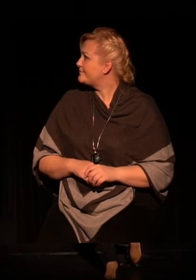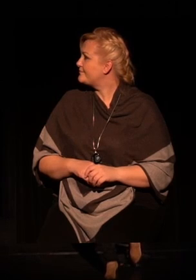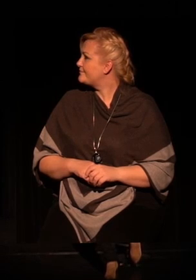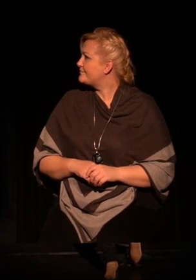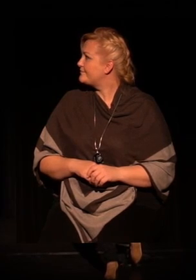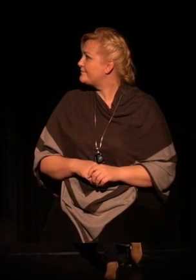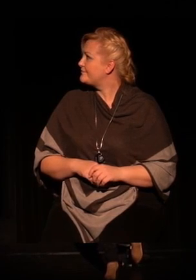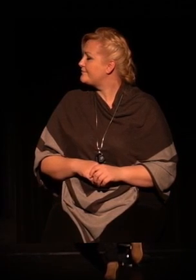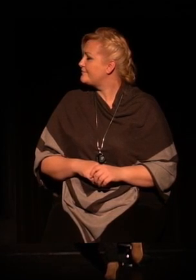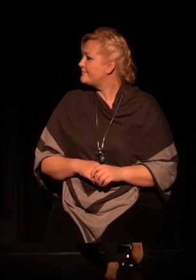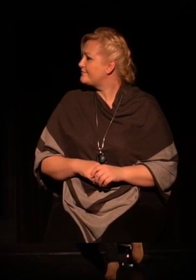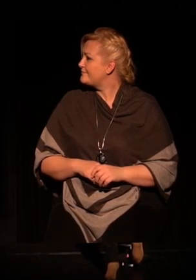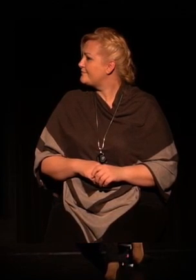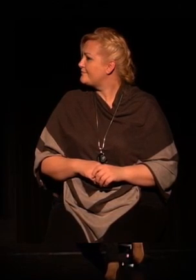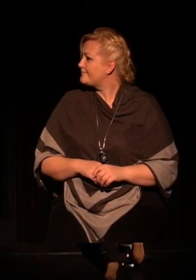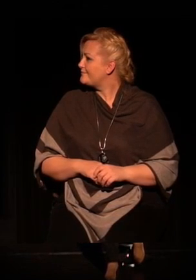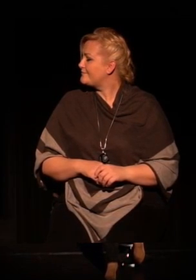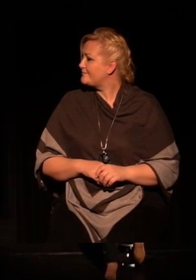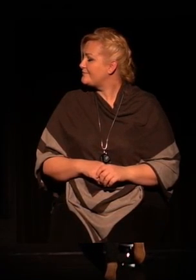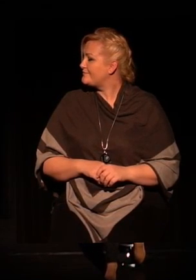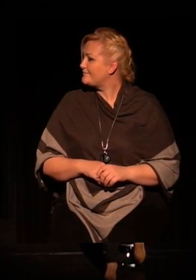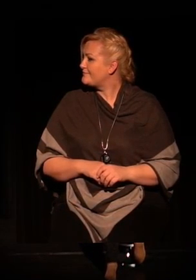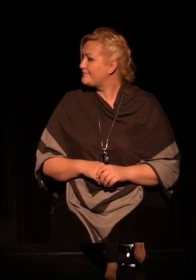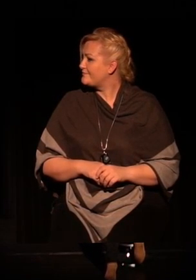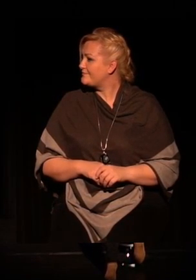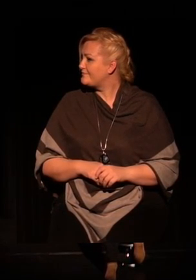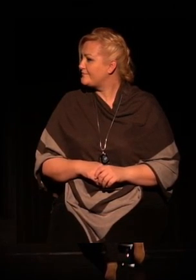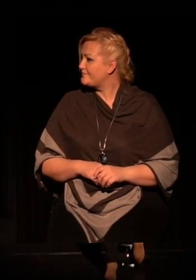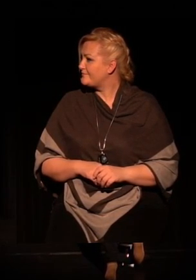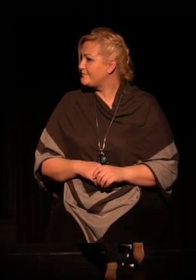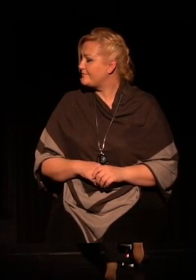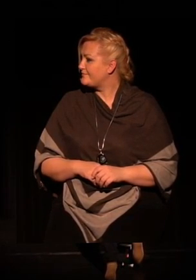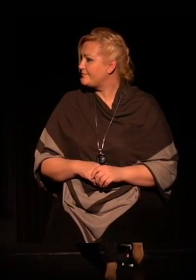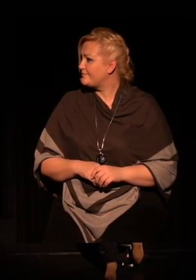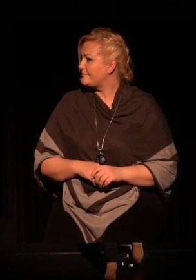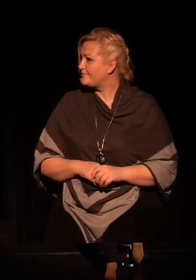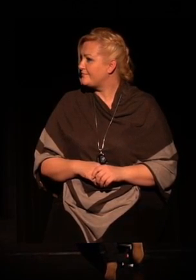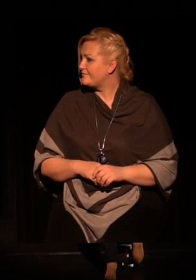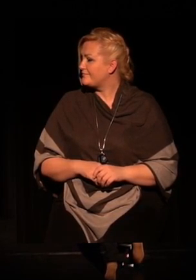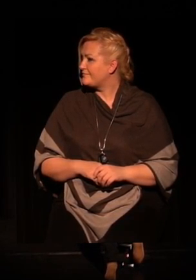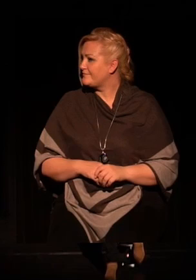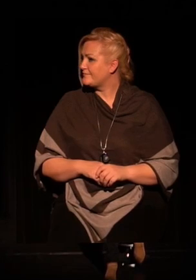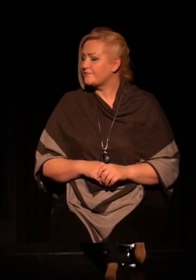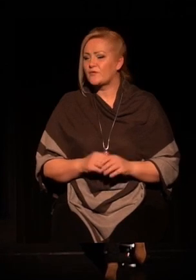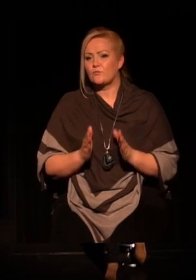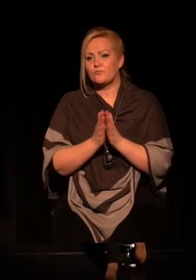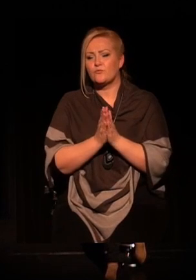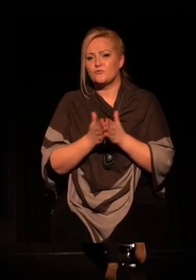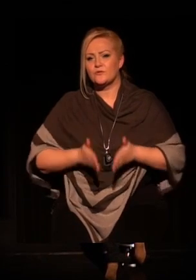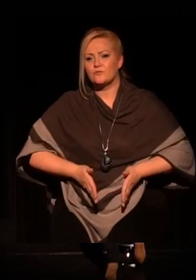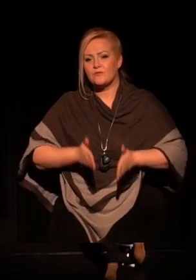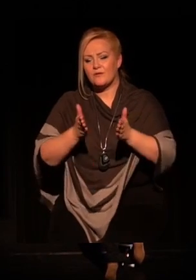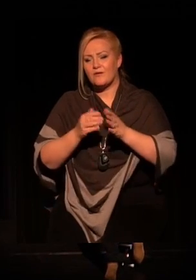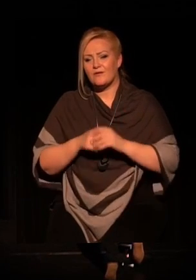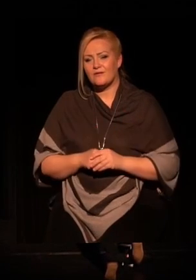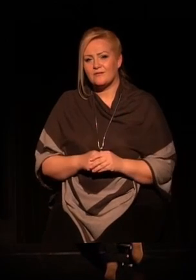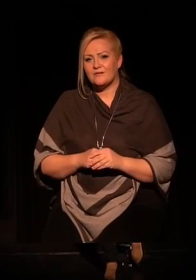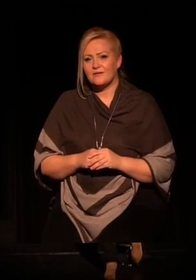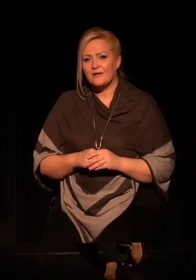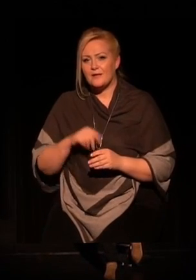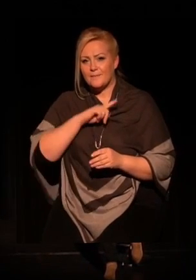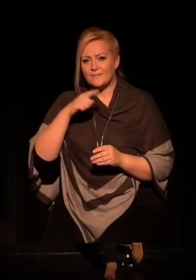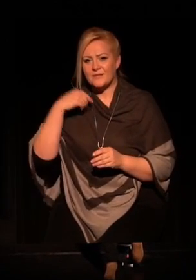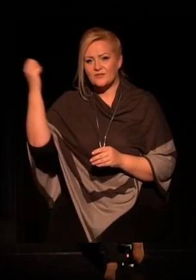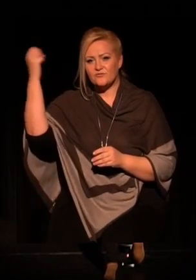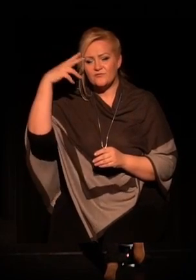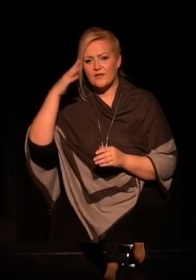nam siłą w chwilach zwątpienia, wsparciem, gdy opadamy z sił, nauką, kiedy rozum zawodzi i światłem